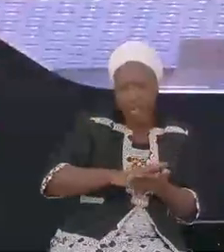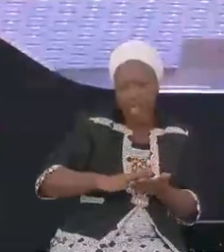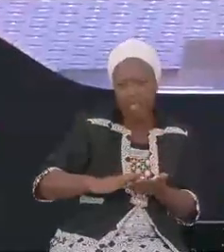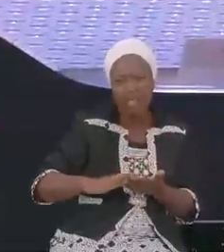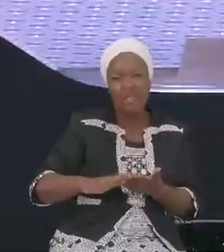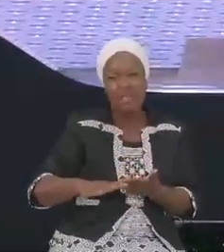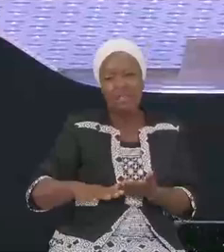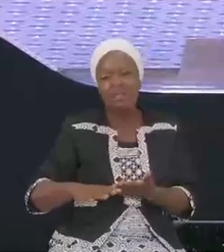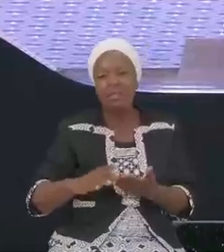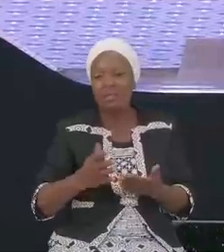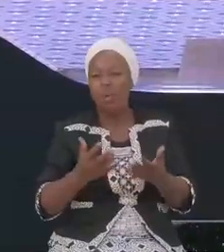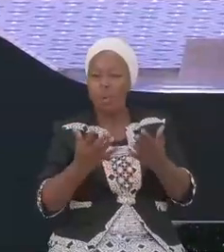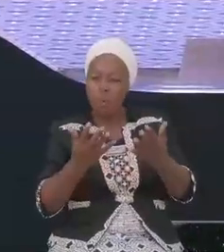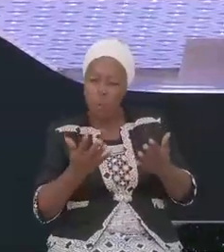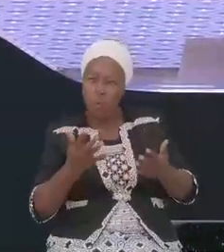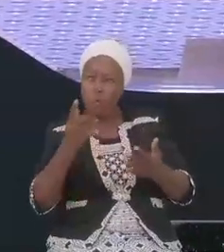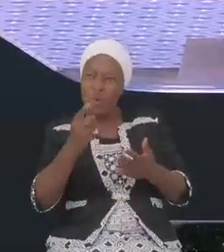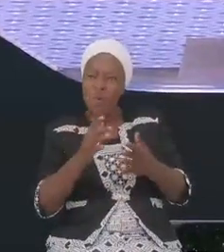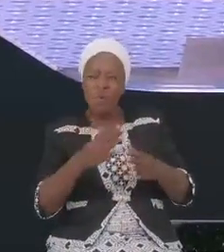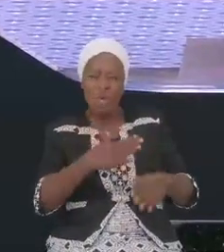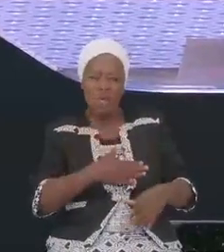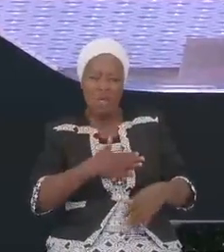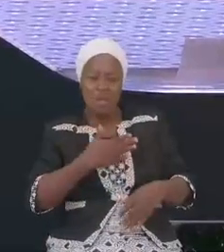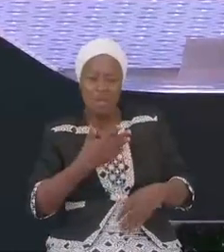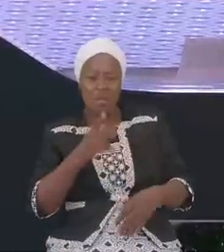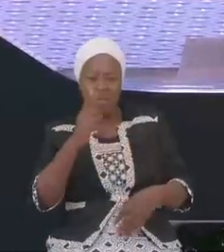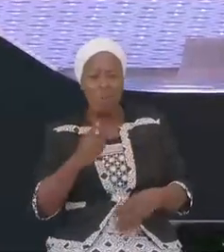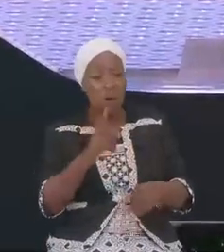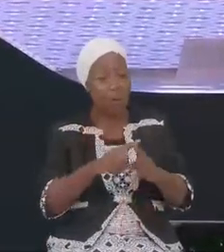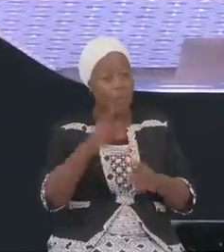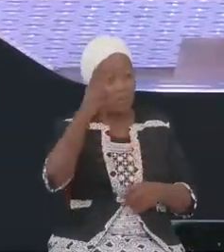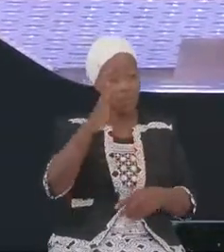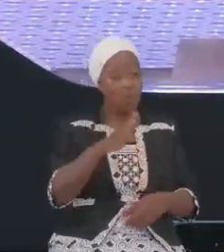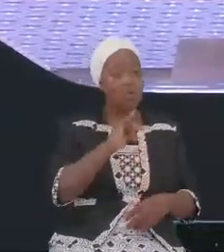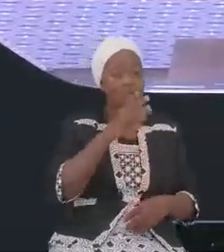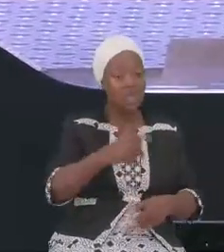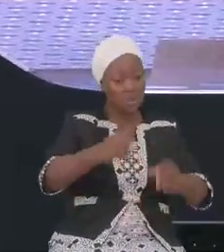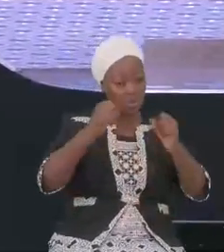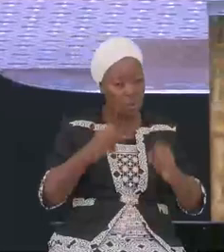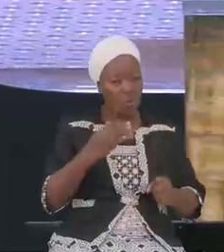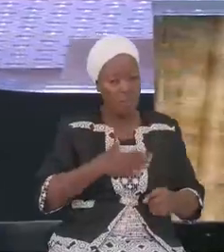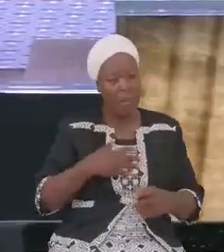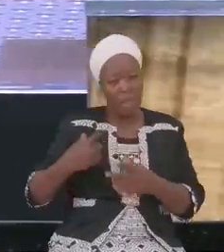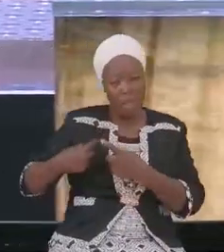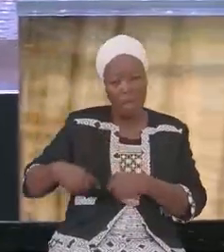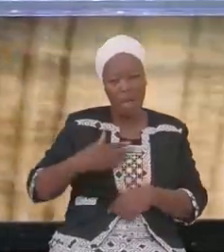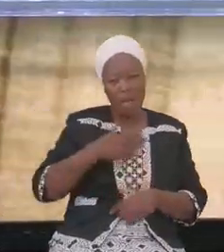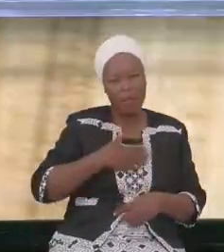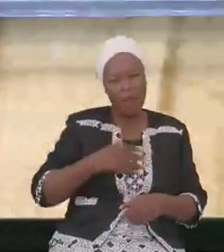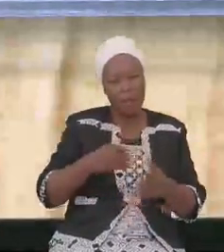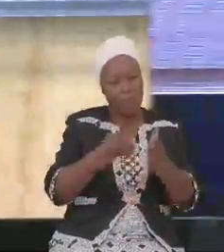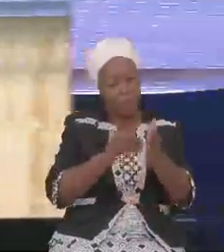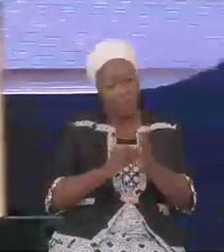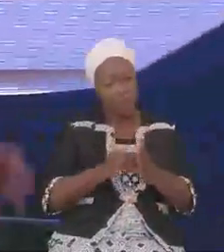Dieu sera toujours le rocher de mon cœur et mon partage.